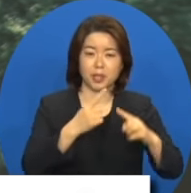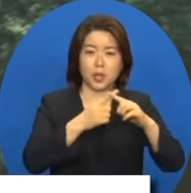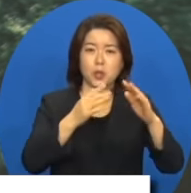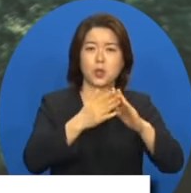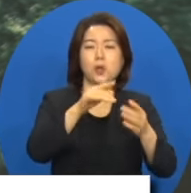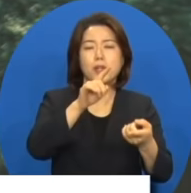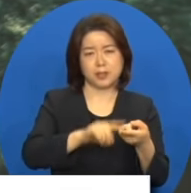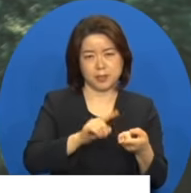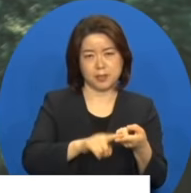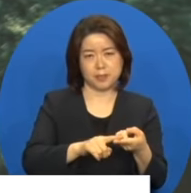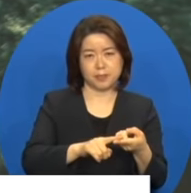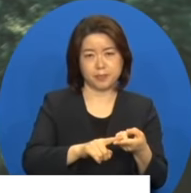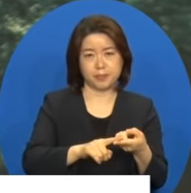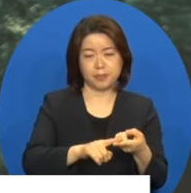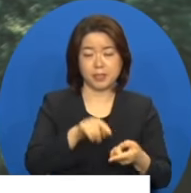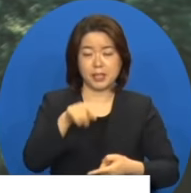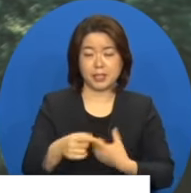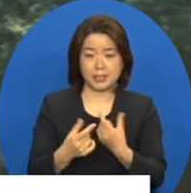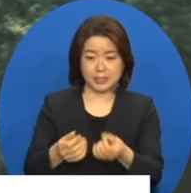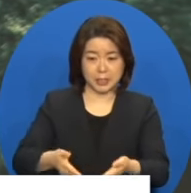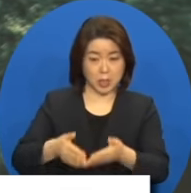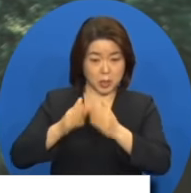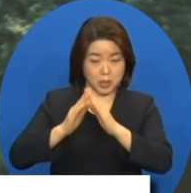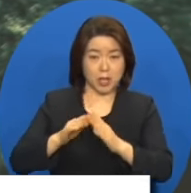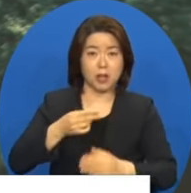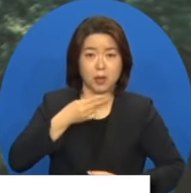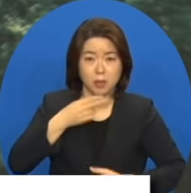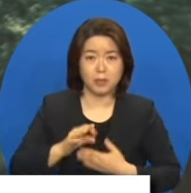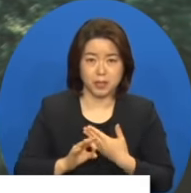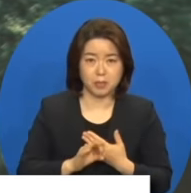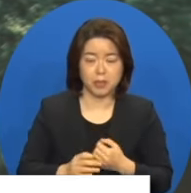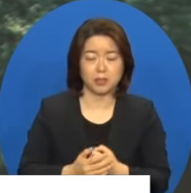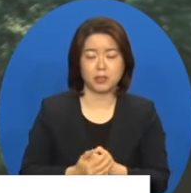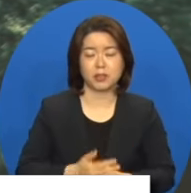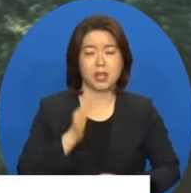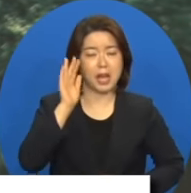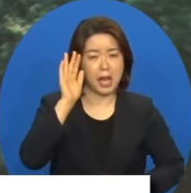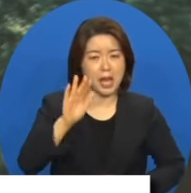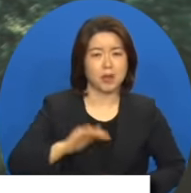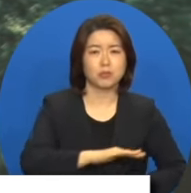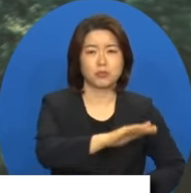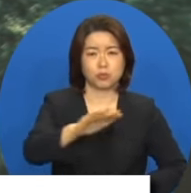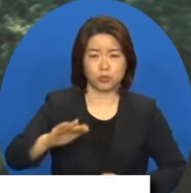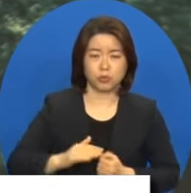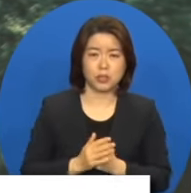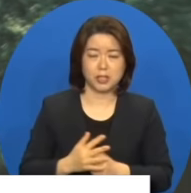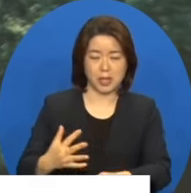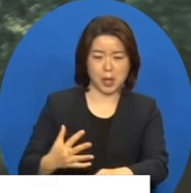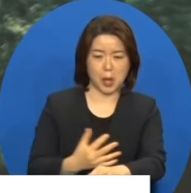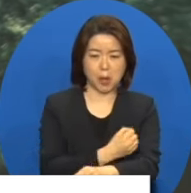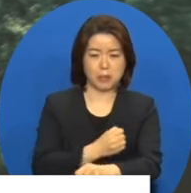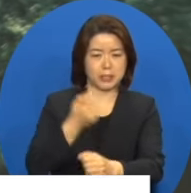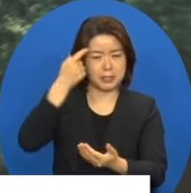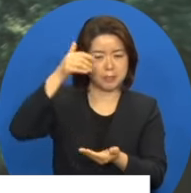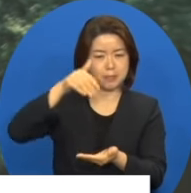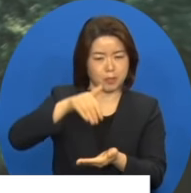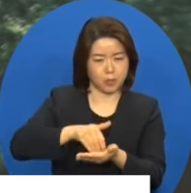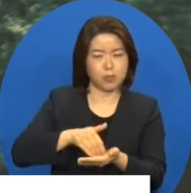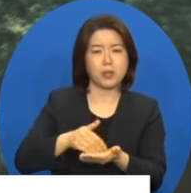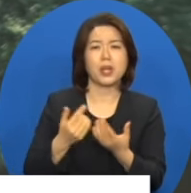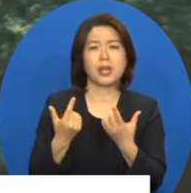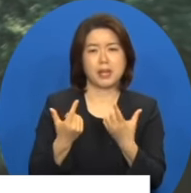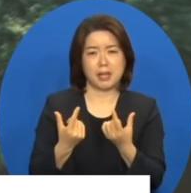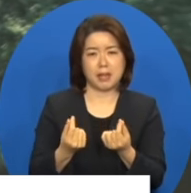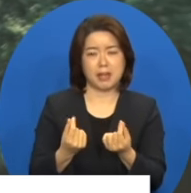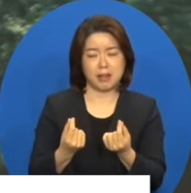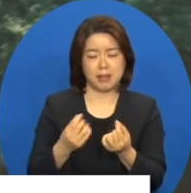교회답게 그렇게 세워지지 않는다면 앞으로 우리는 엄청난 후회를 할 때가 올